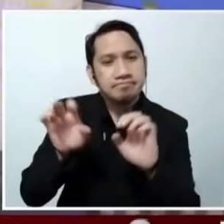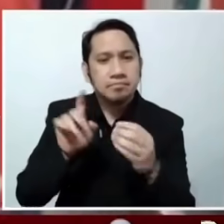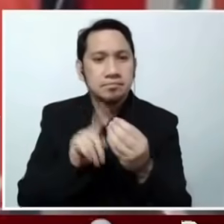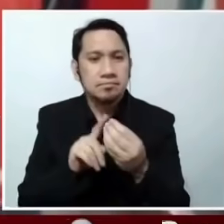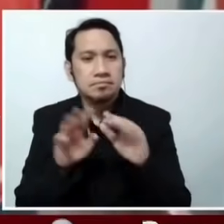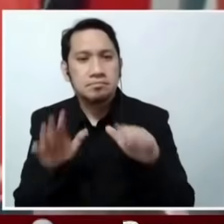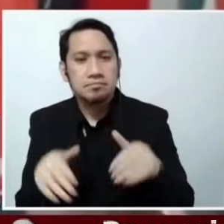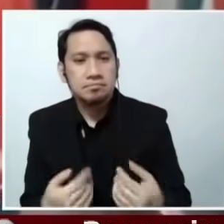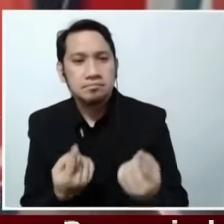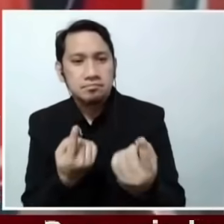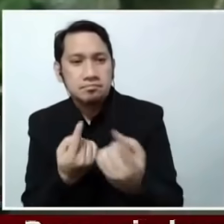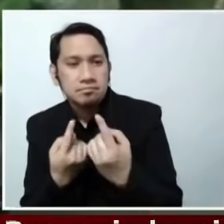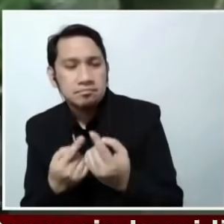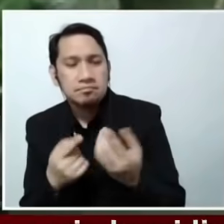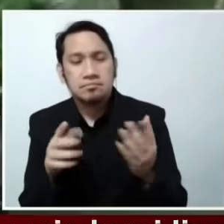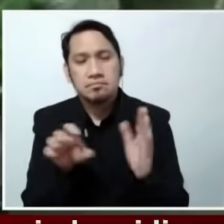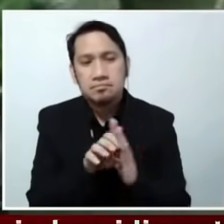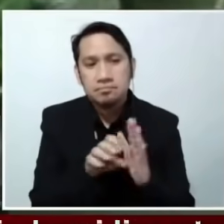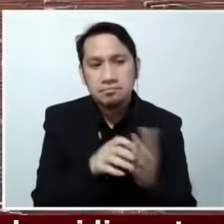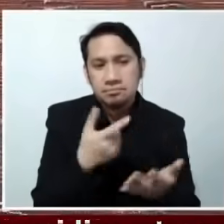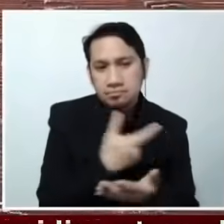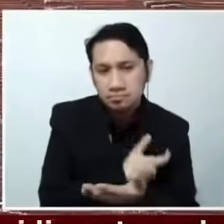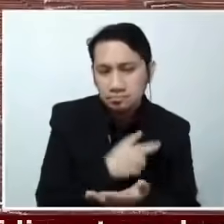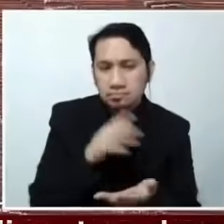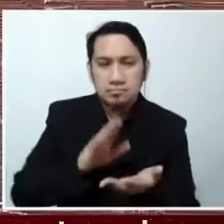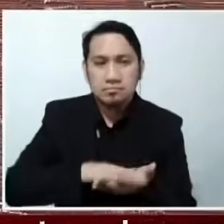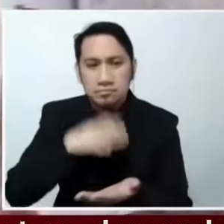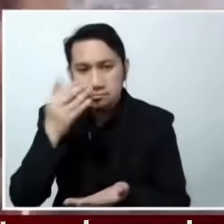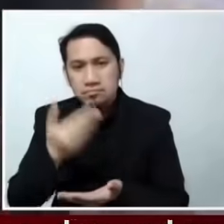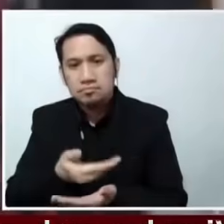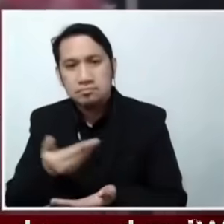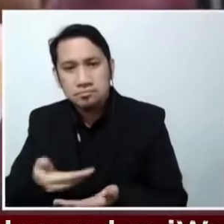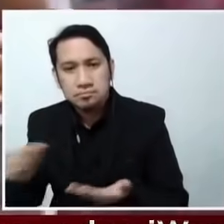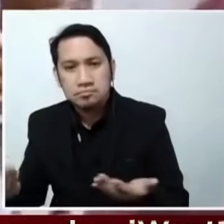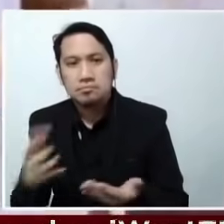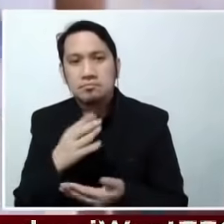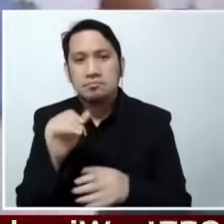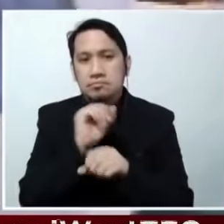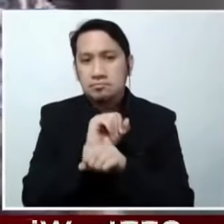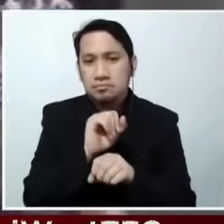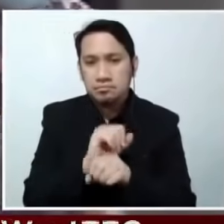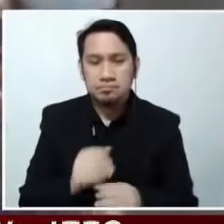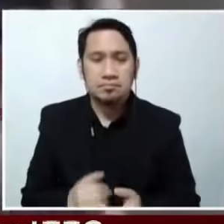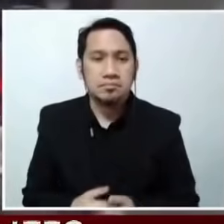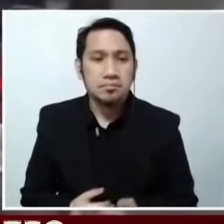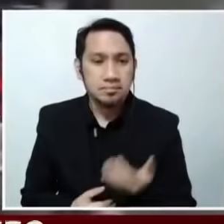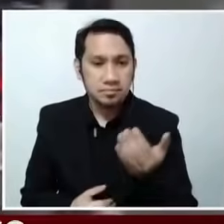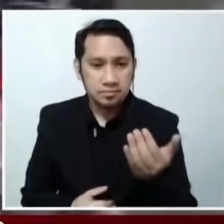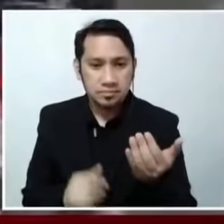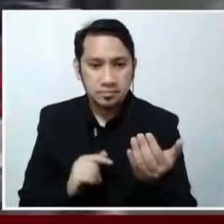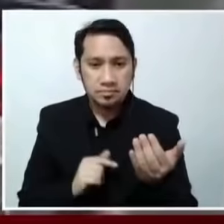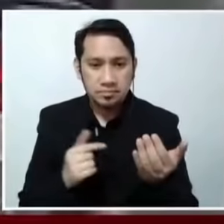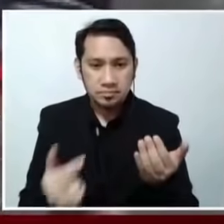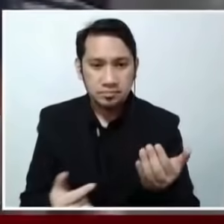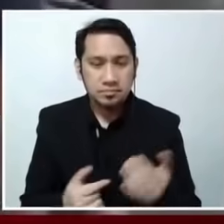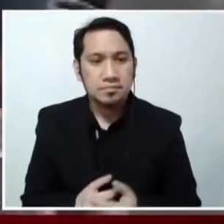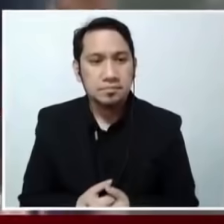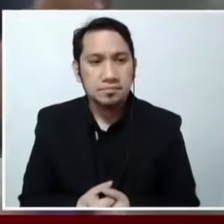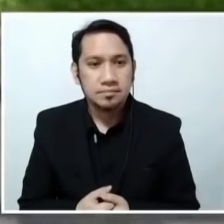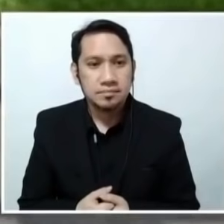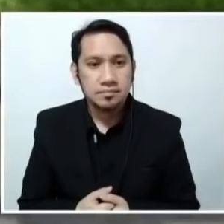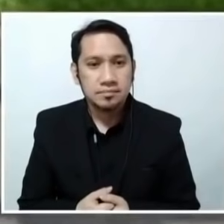bakuna, pagtaas ng halaga ng mga bilihin at trabaho. Sherian Torres, ABS-CBN News.